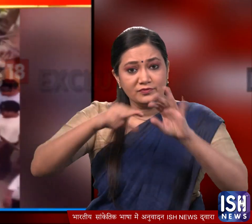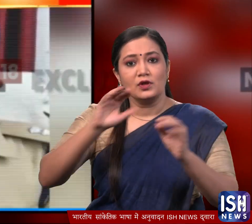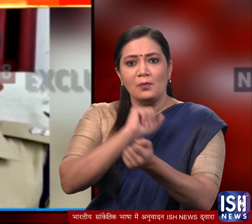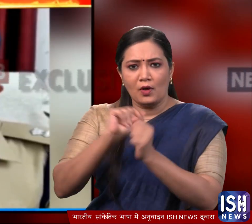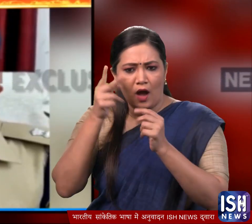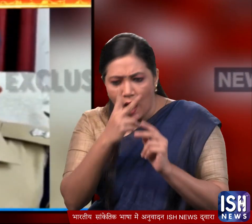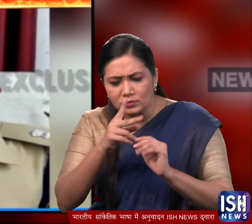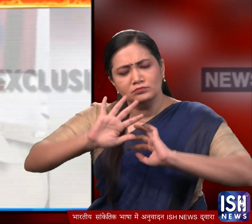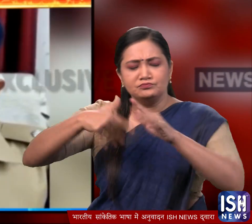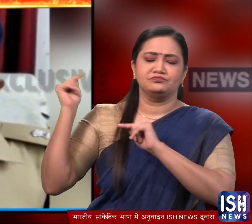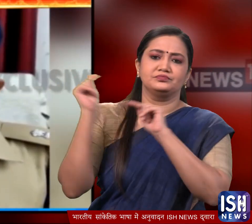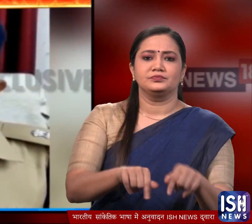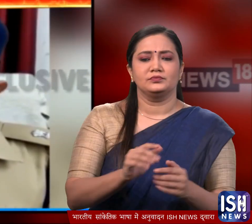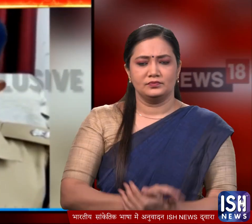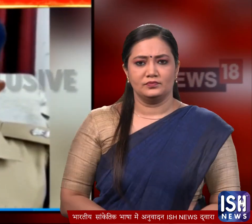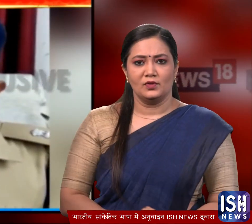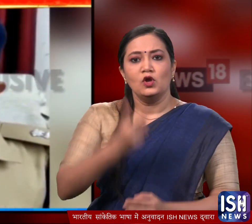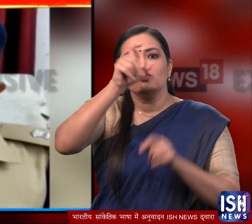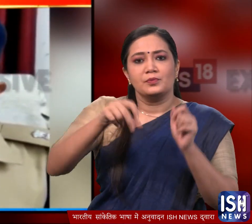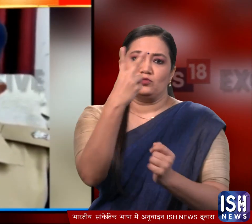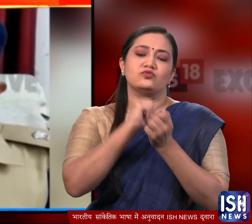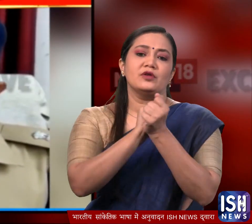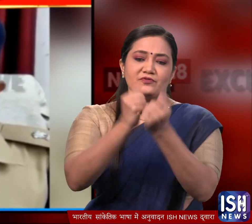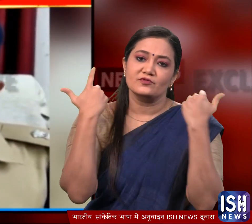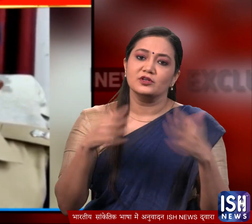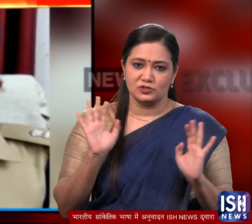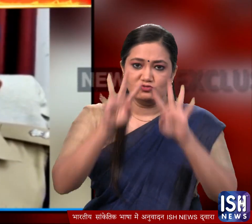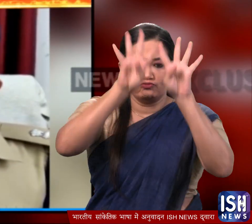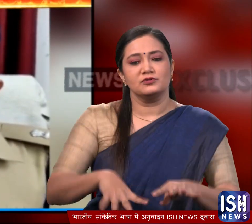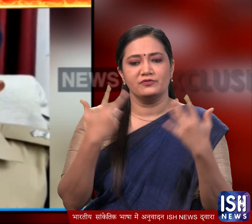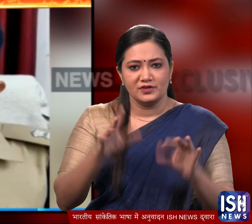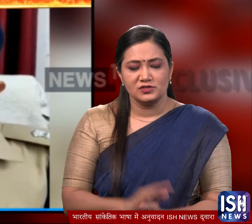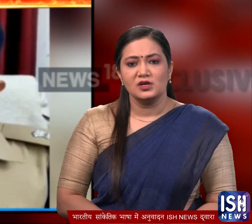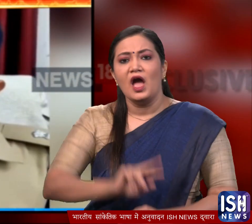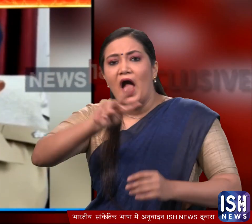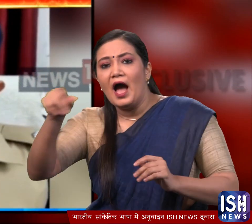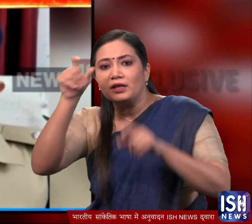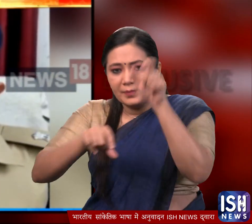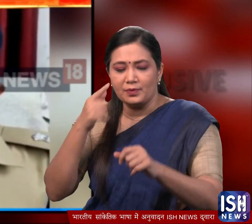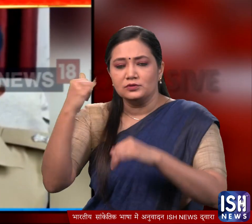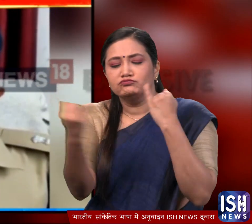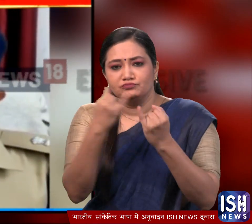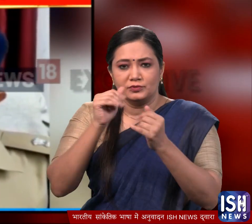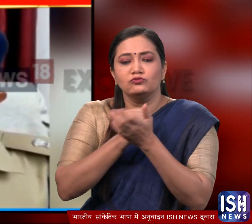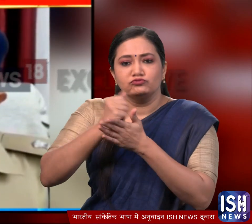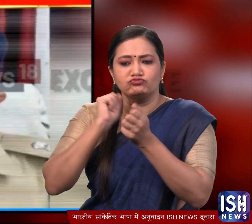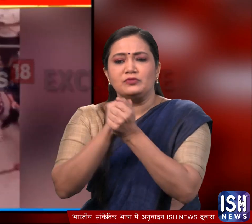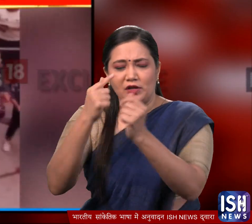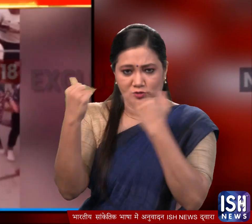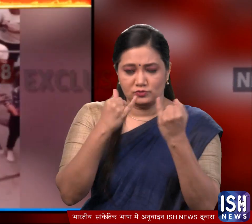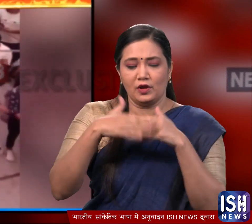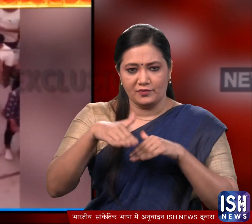हरकत में आ गई। 2 अभियुक्त गिरफ्तार करके जेल भेजा जा चुका है। अन्य अभियुक्तों की गिरफ्तारी के प्रयास लगातार जारी